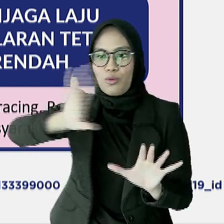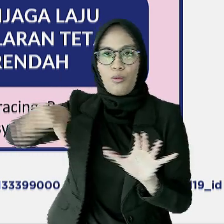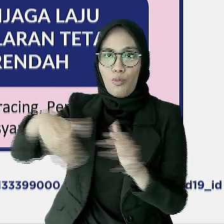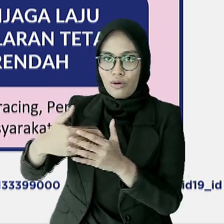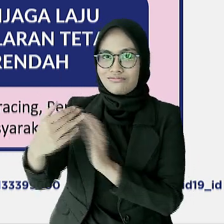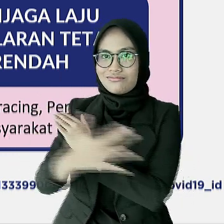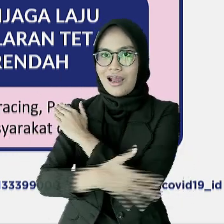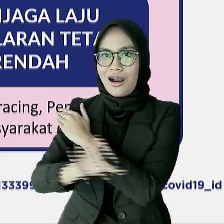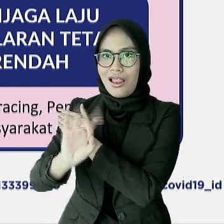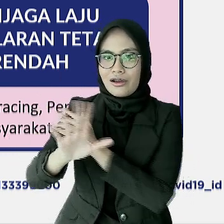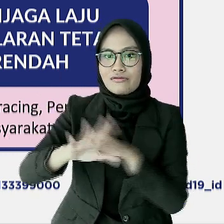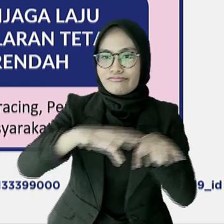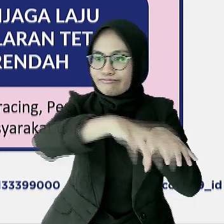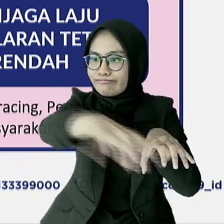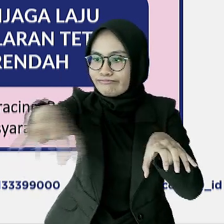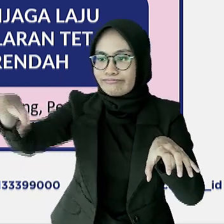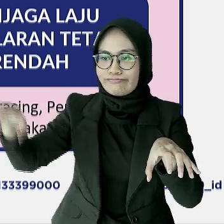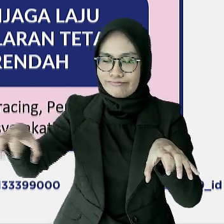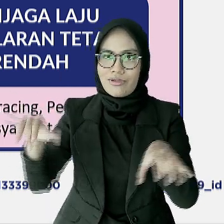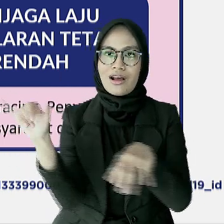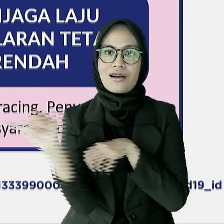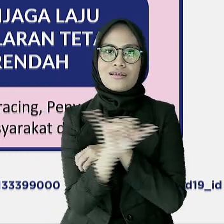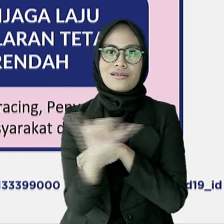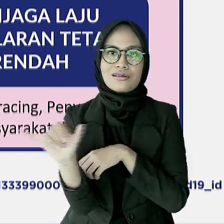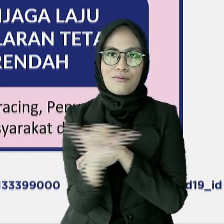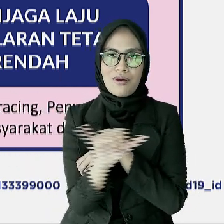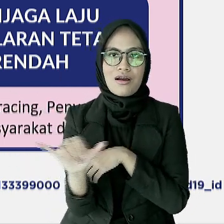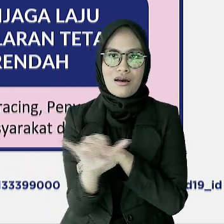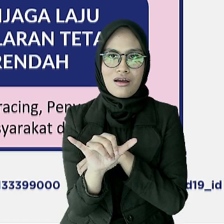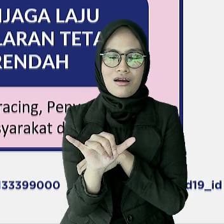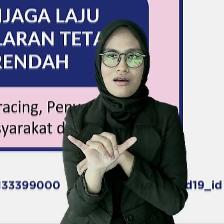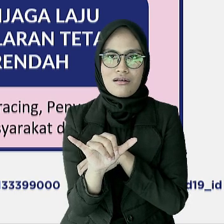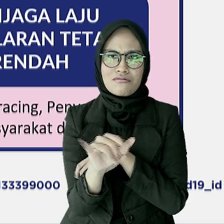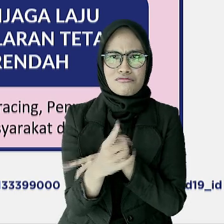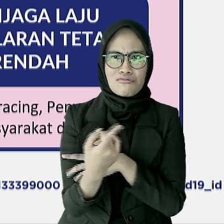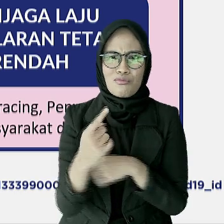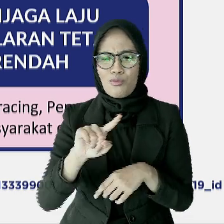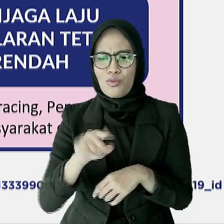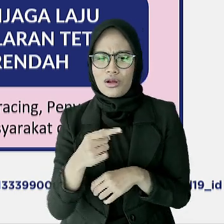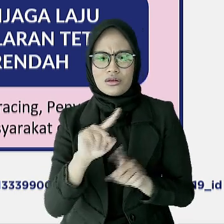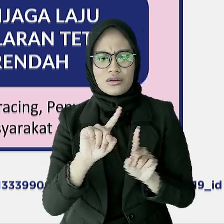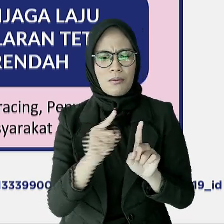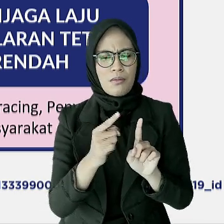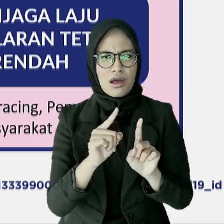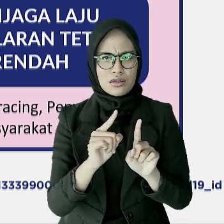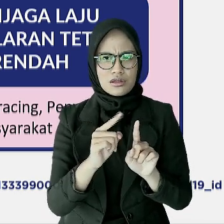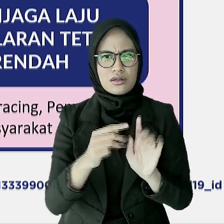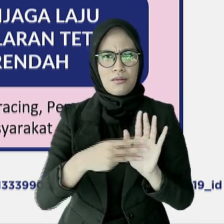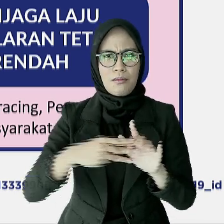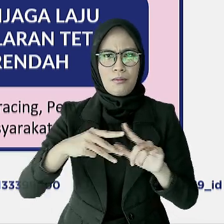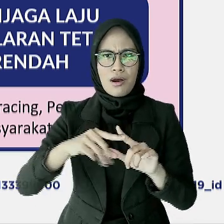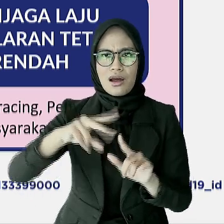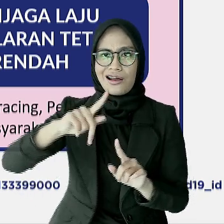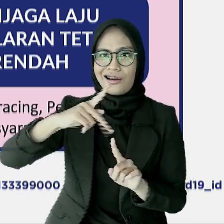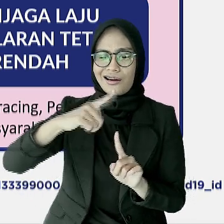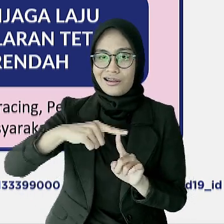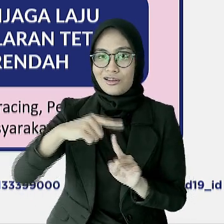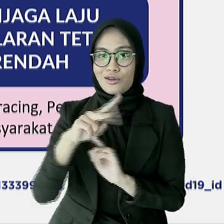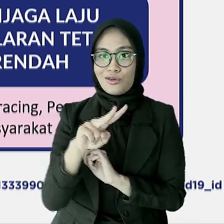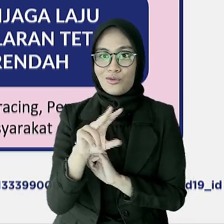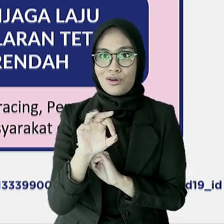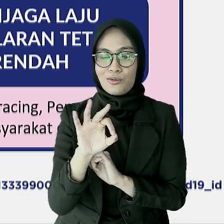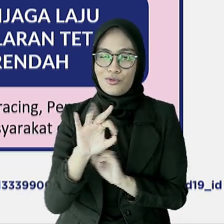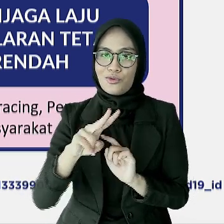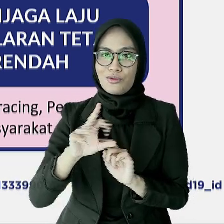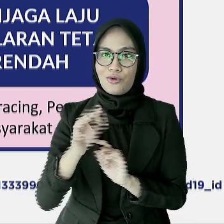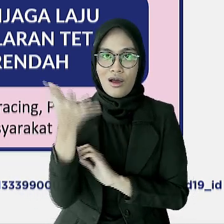Contohnya penetapan pandemi COVID-19 pada tanggal 11 Maret 2020 lalu sampai dengan saat ini.